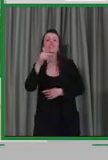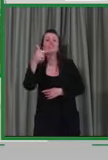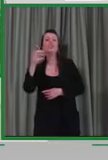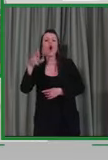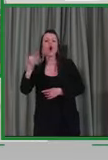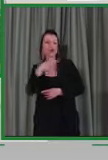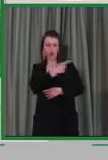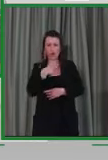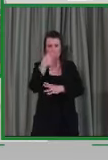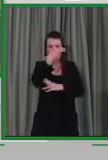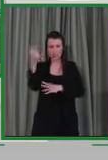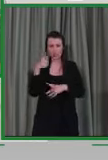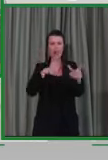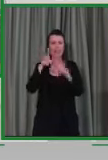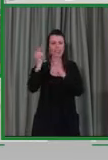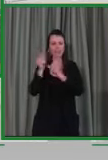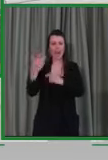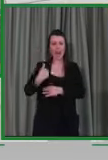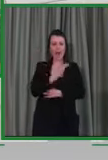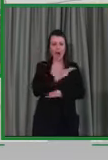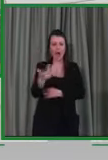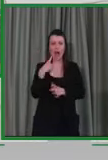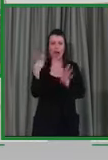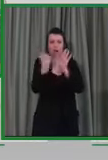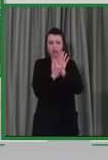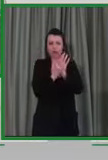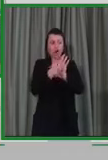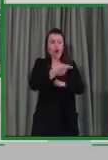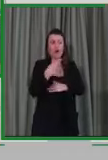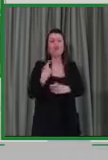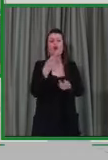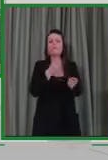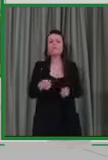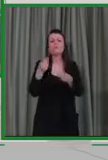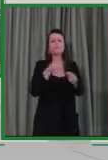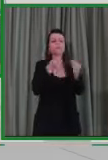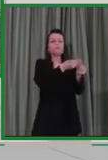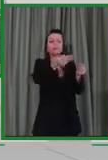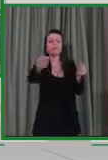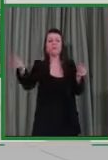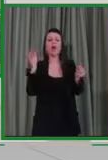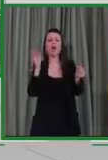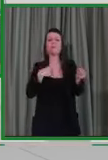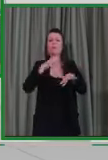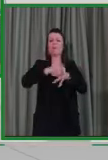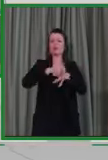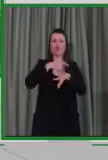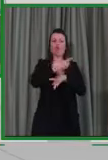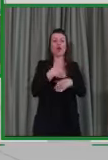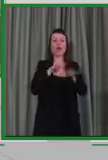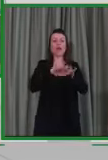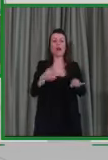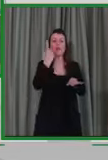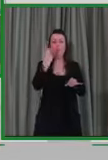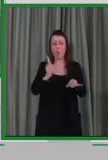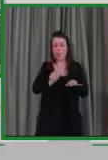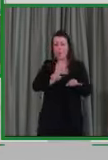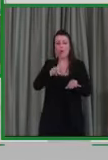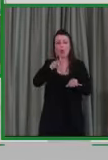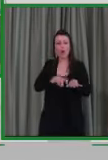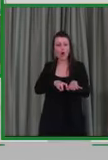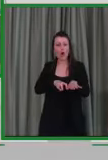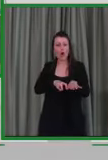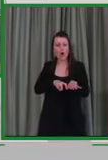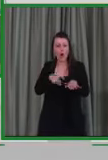infermieri che sono lì a lavorare che mangiano uno per tavolo che abbiamo fatto la coda per mangiare distanziati